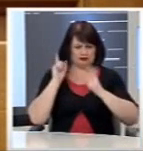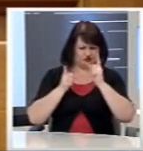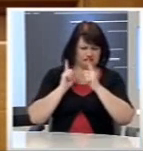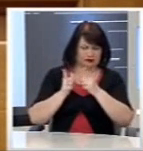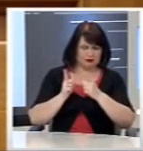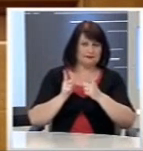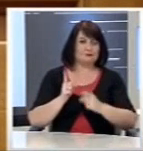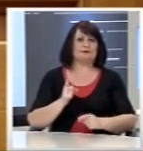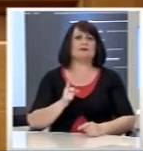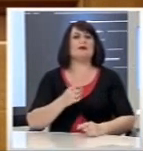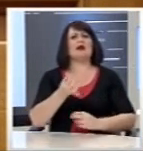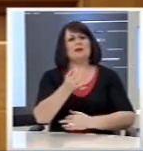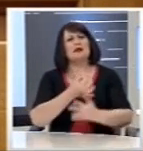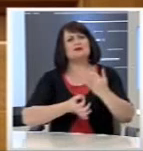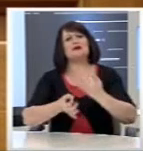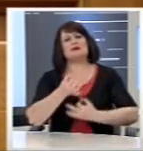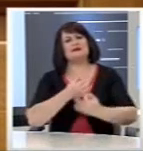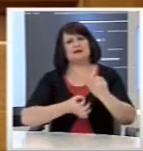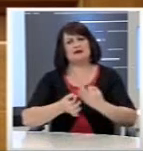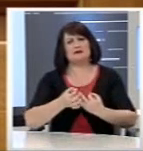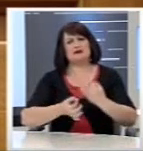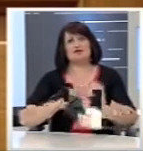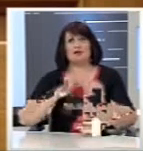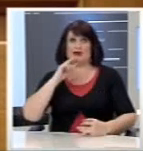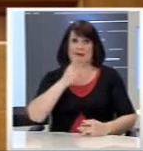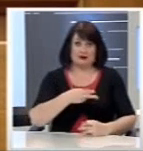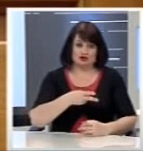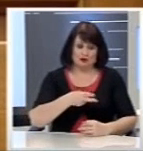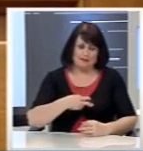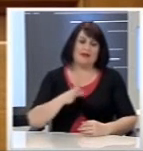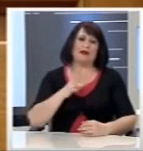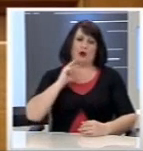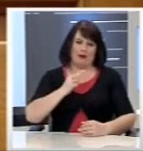Φτάσατε όμως στο σημείο, και γι' αυτό απαντώ, αλλιώς δεν θα απαντούσα.